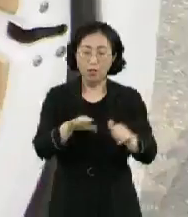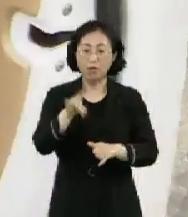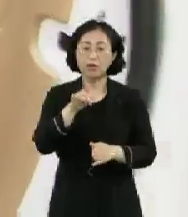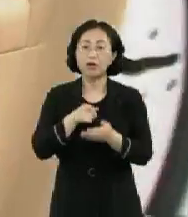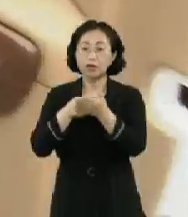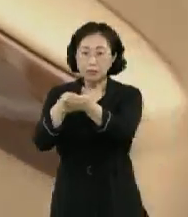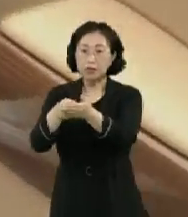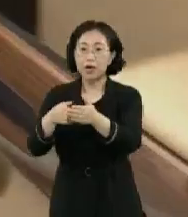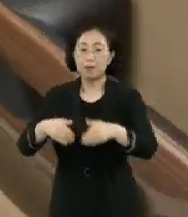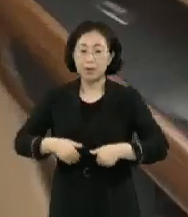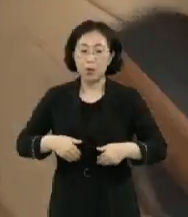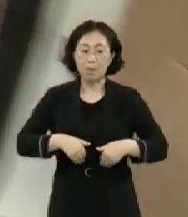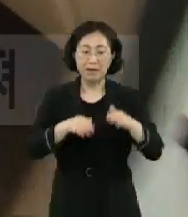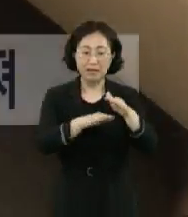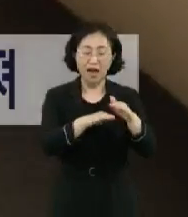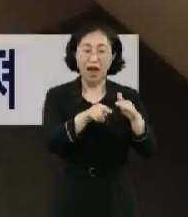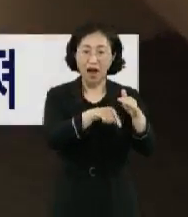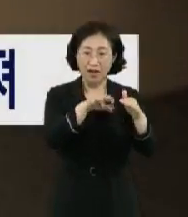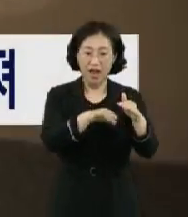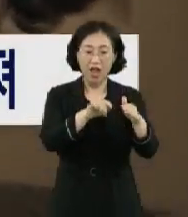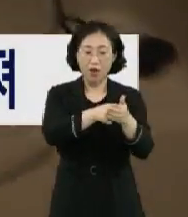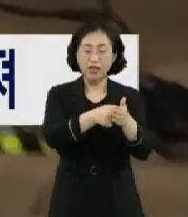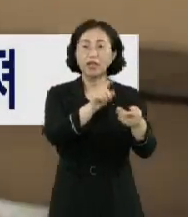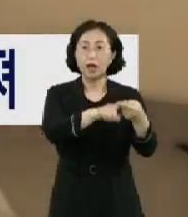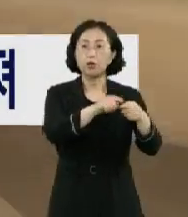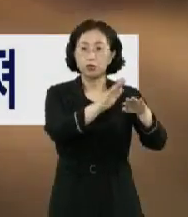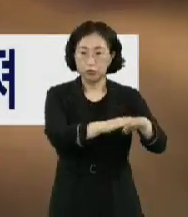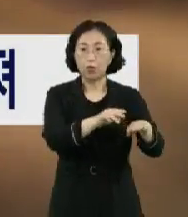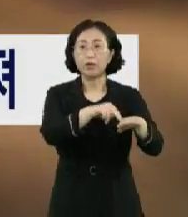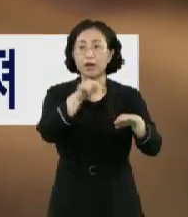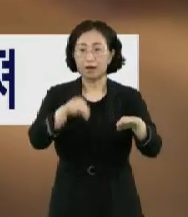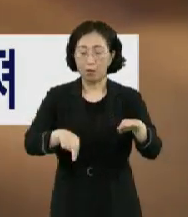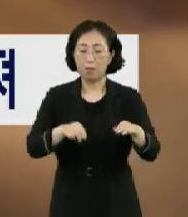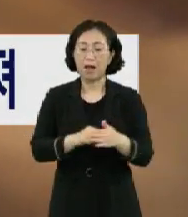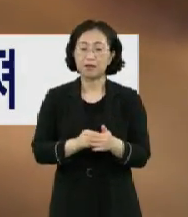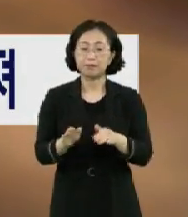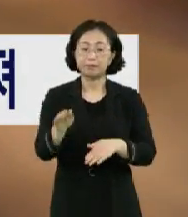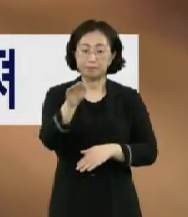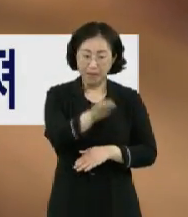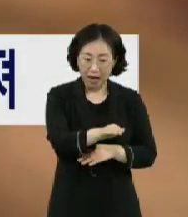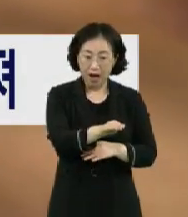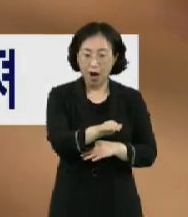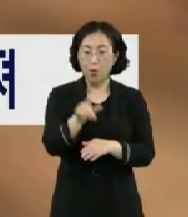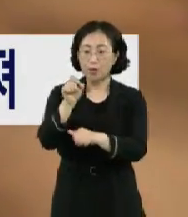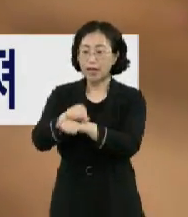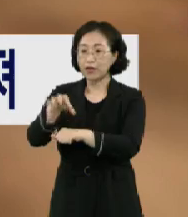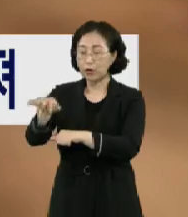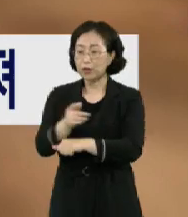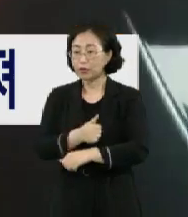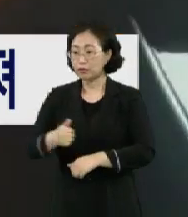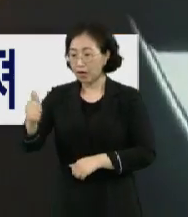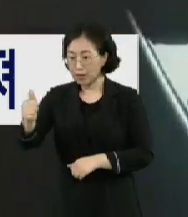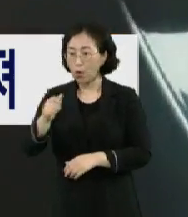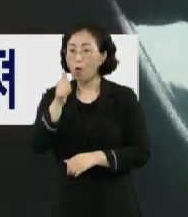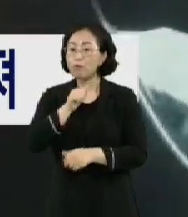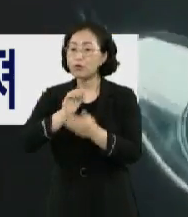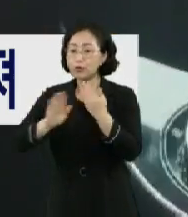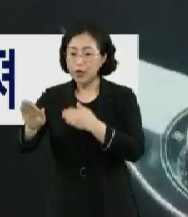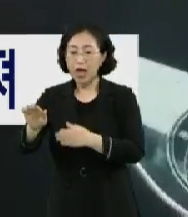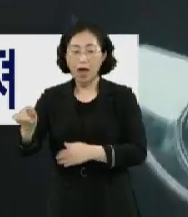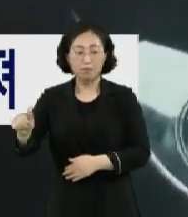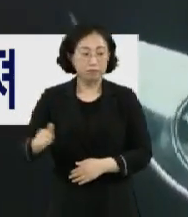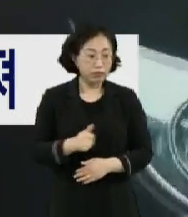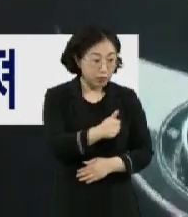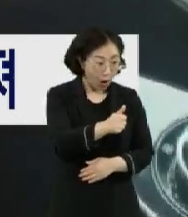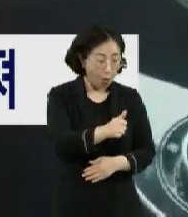한다며 차 안에 열쇠를 놓고 내리라고 안내했습니다. 차를 주차하고 센터에 들어간 강 씨는 5분 뒤 자신의 차량이